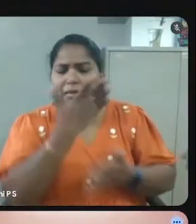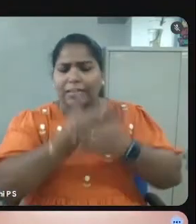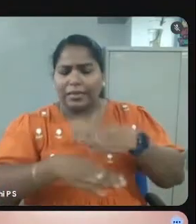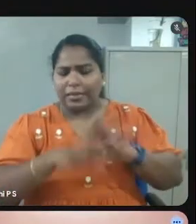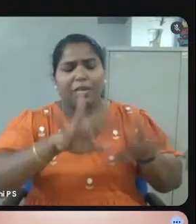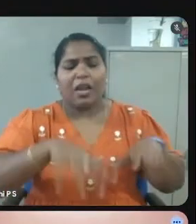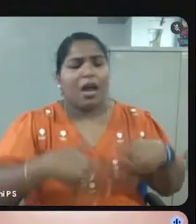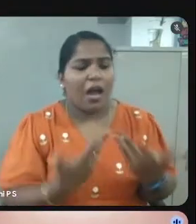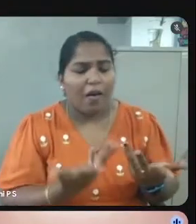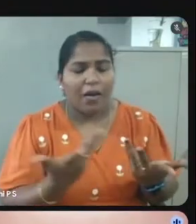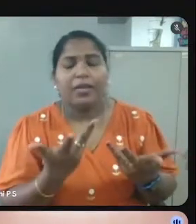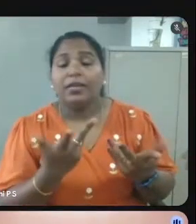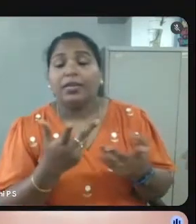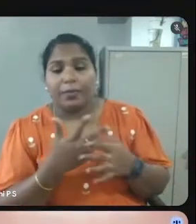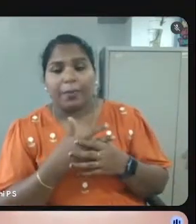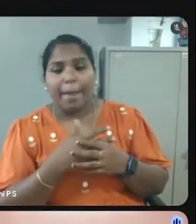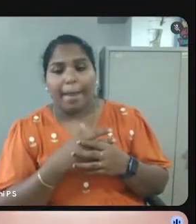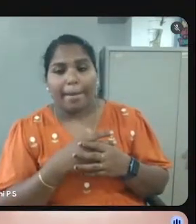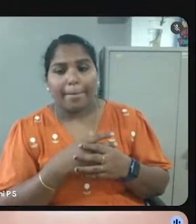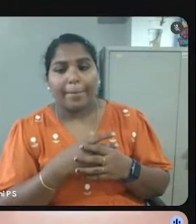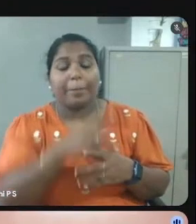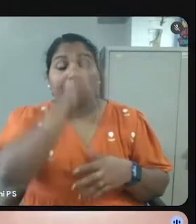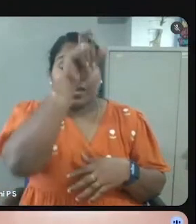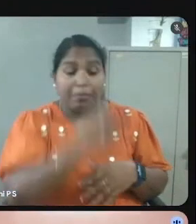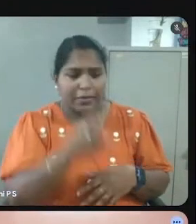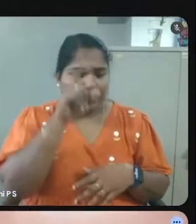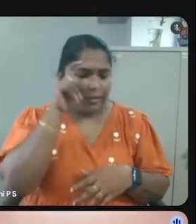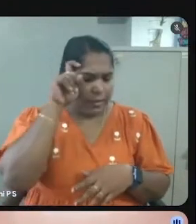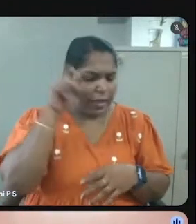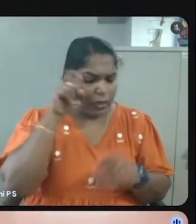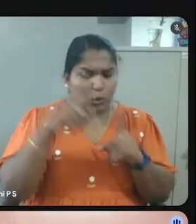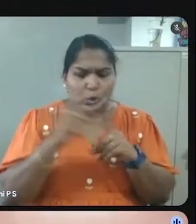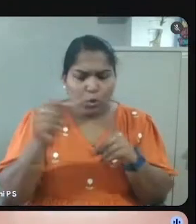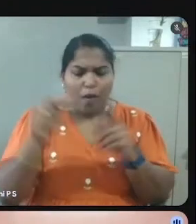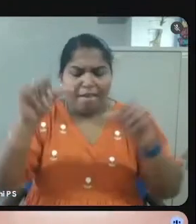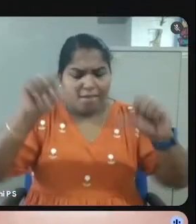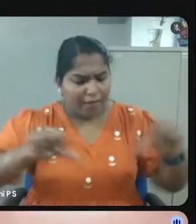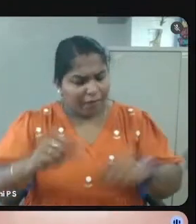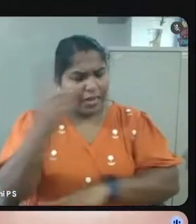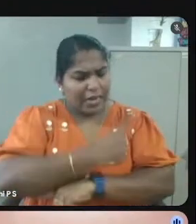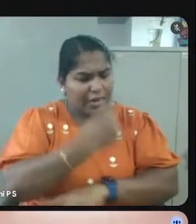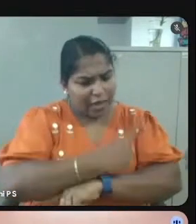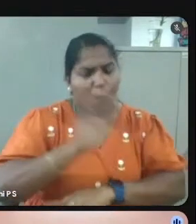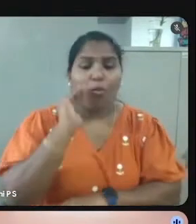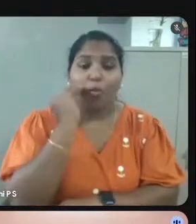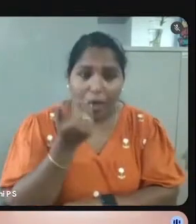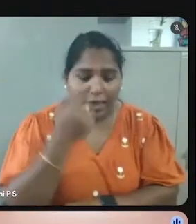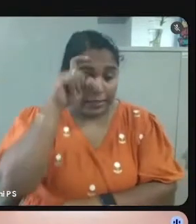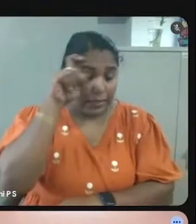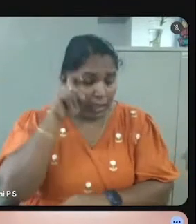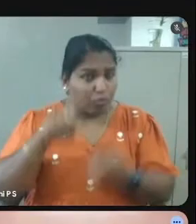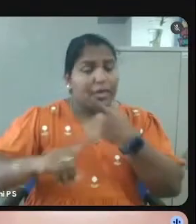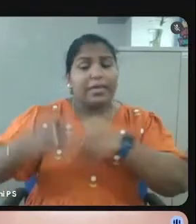ആണ്, ഹൗ മെനി ഡേയ്സ് ദേ ആർ ഗെറ്റിംഗ് അഫക്റ്റഡ്, ഇതെല്ലാം ഒരു ഓക്യുപേഷണൽ പ്രൊഫൈൽ ക്ലിയർ ആയിട്ട് ഒരു സെക്ഷൽ ഹിസ്റ്ററി